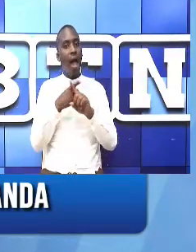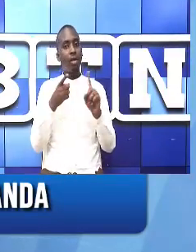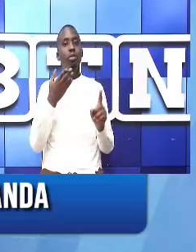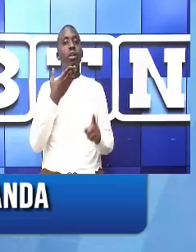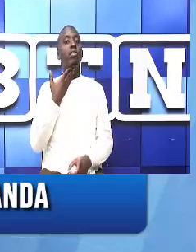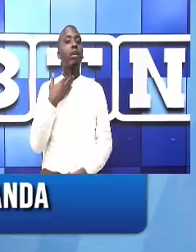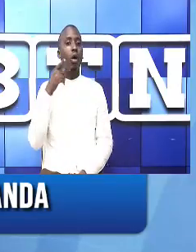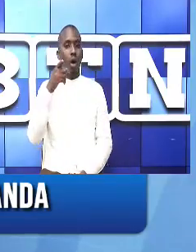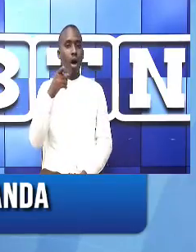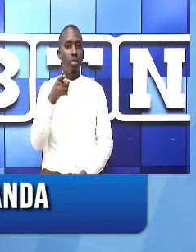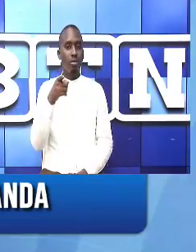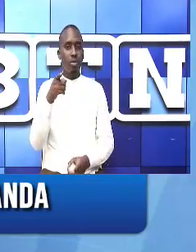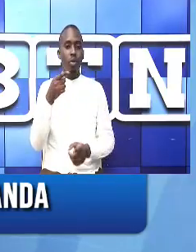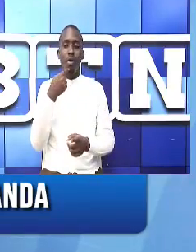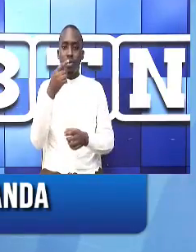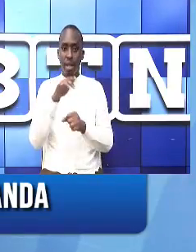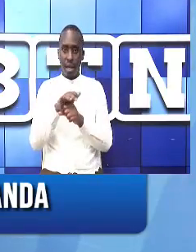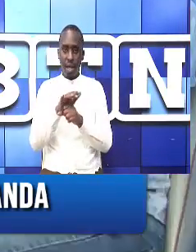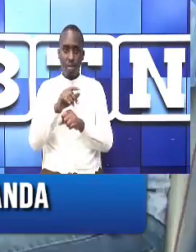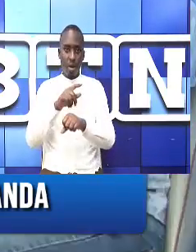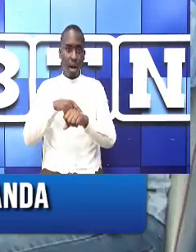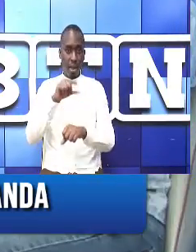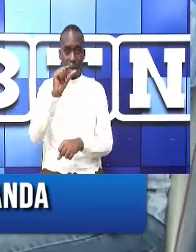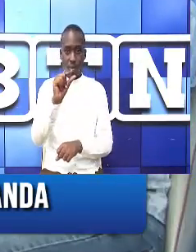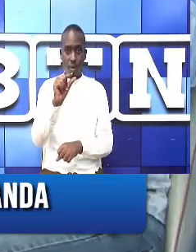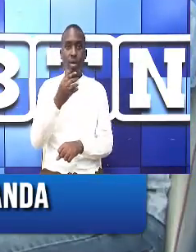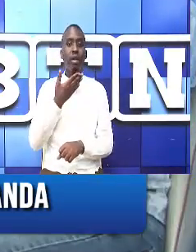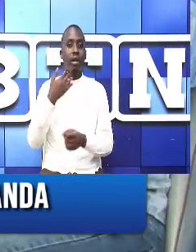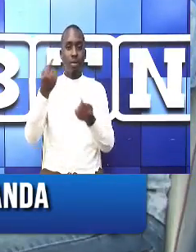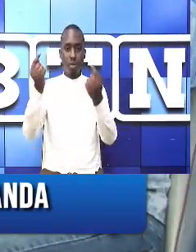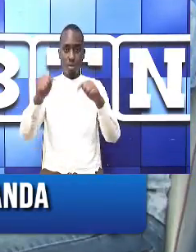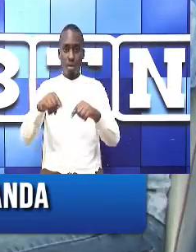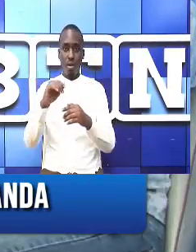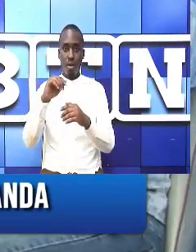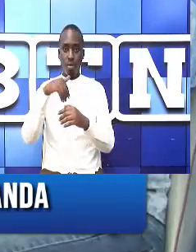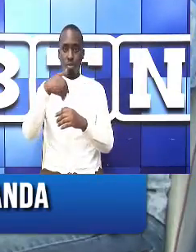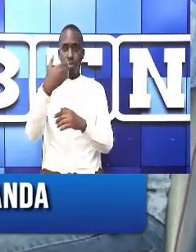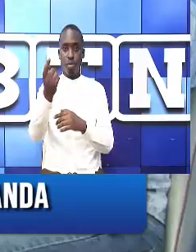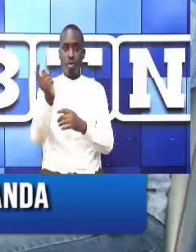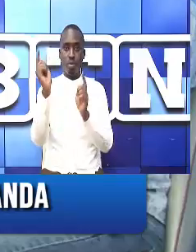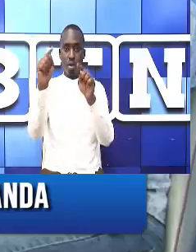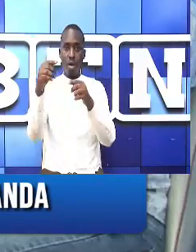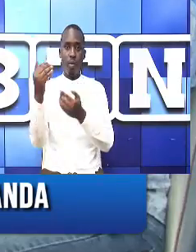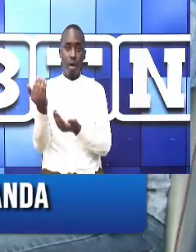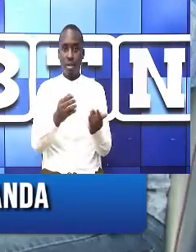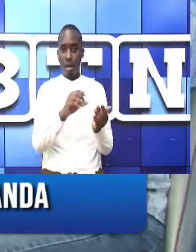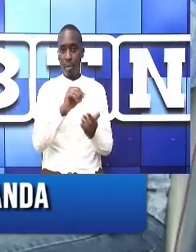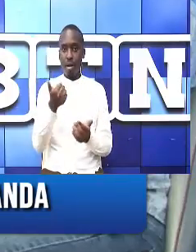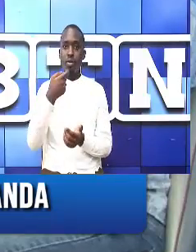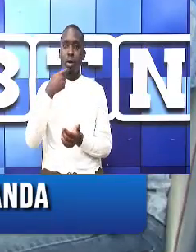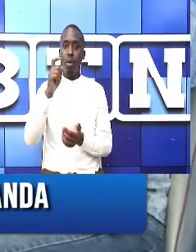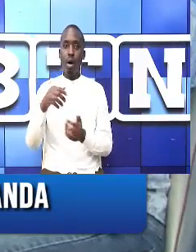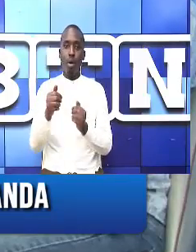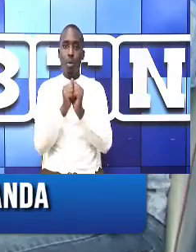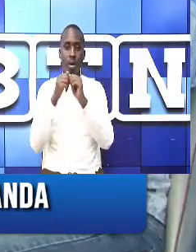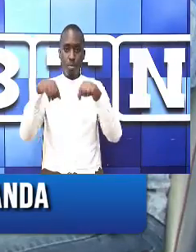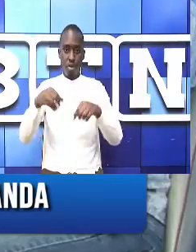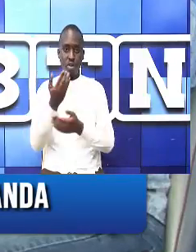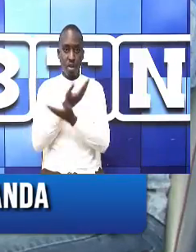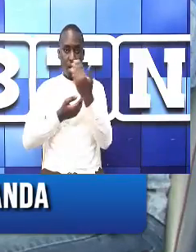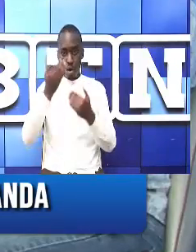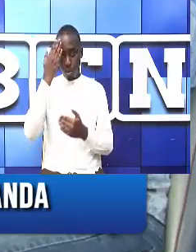aho hantu uhashinga agati mu kanya gato ndaje tuhagaruke tugiye kwakira abandi twagombaga kubana muri kino kiganiro